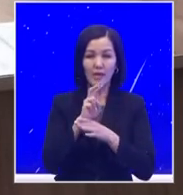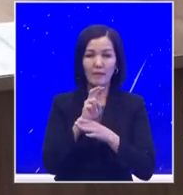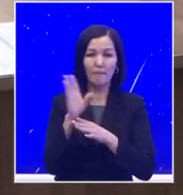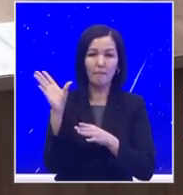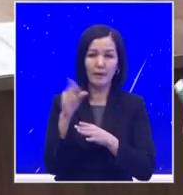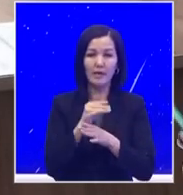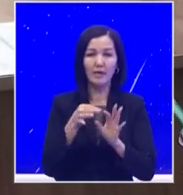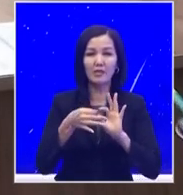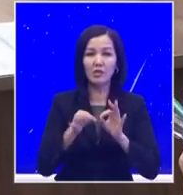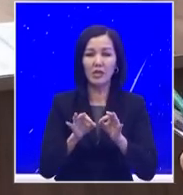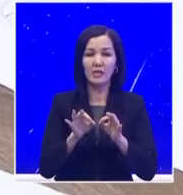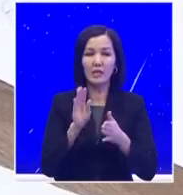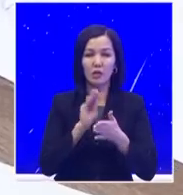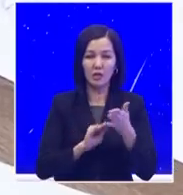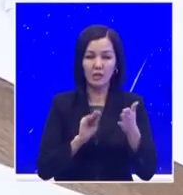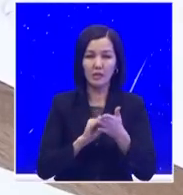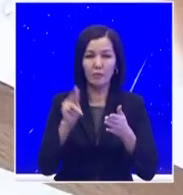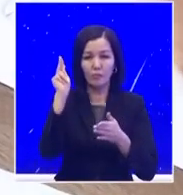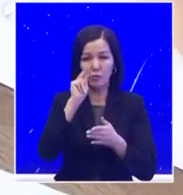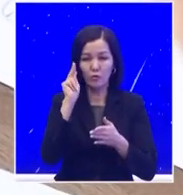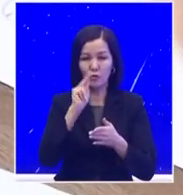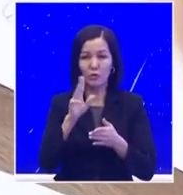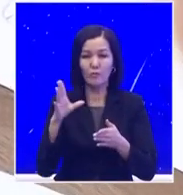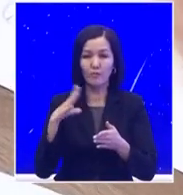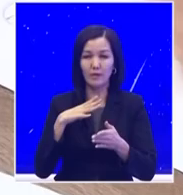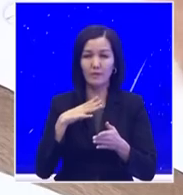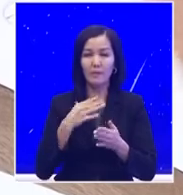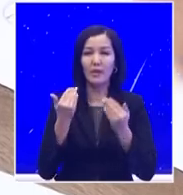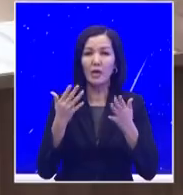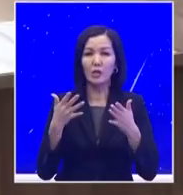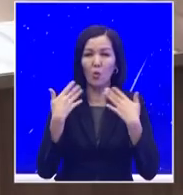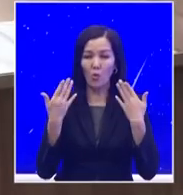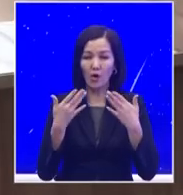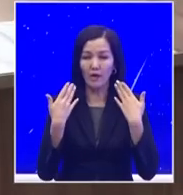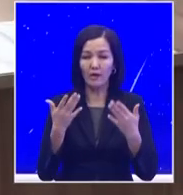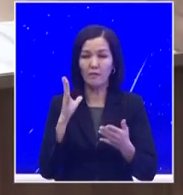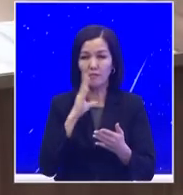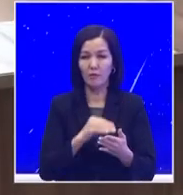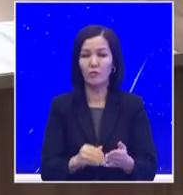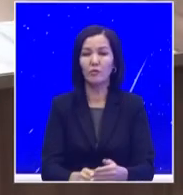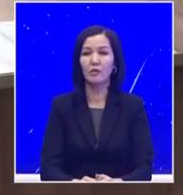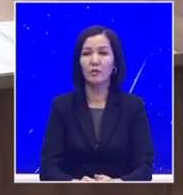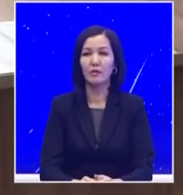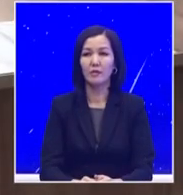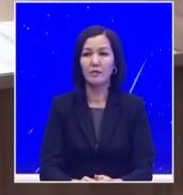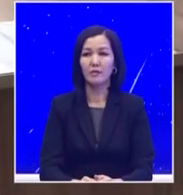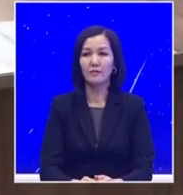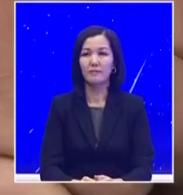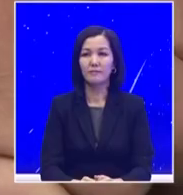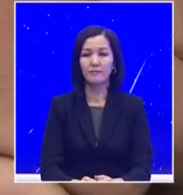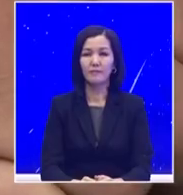барлығын жіңішкелік белгісін ажырату маған қазір оңай. Сол бірінші жетістігім